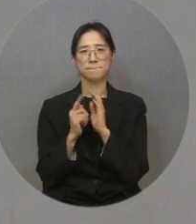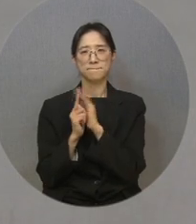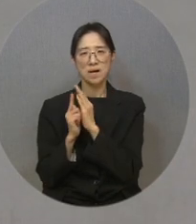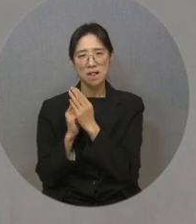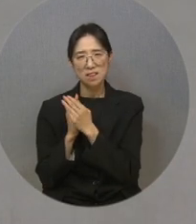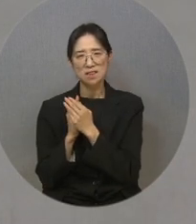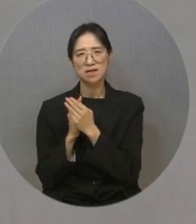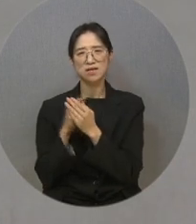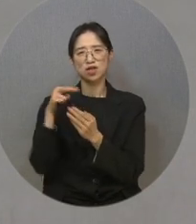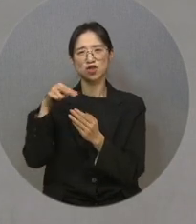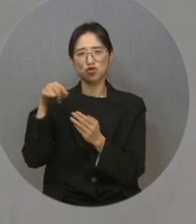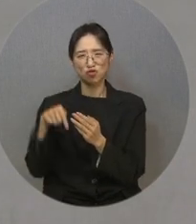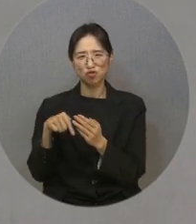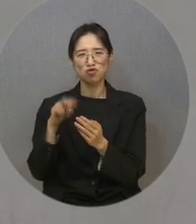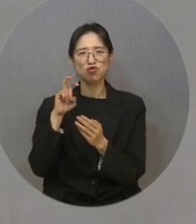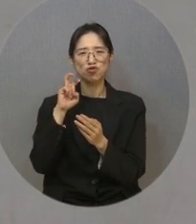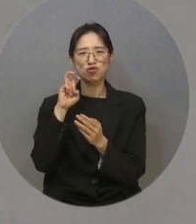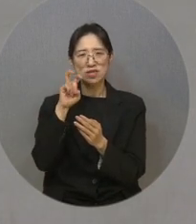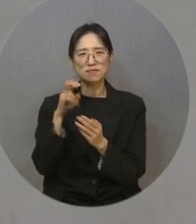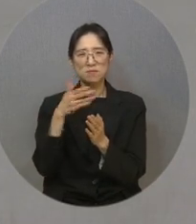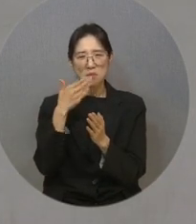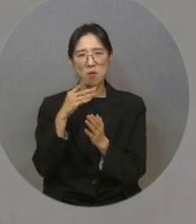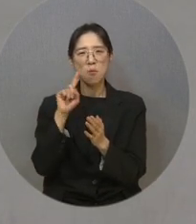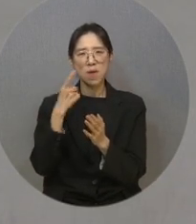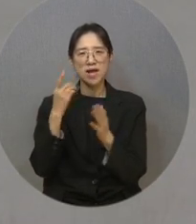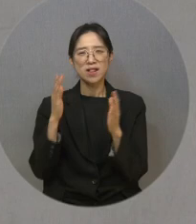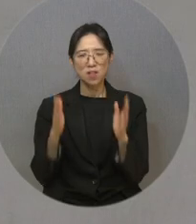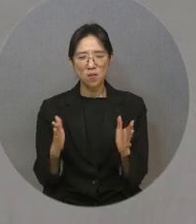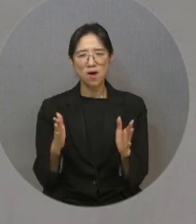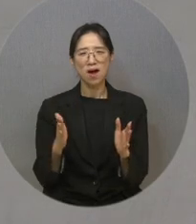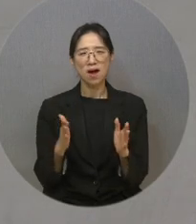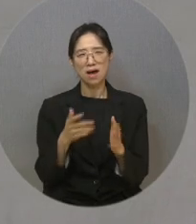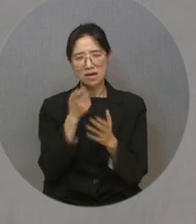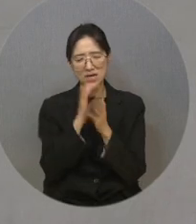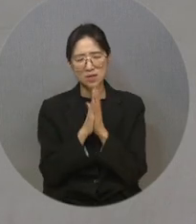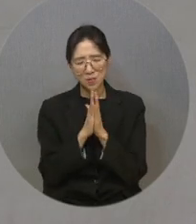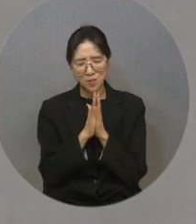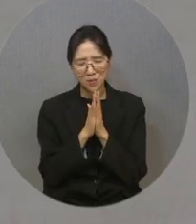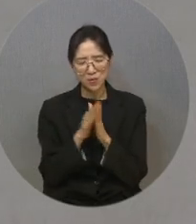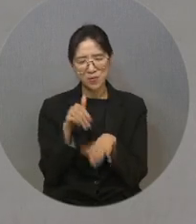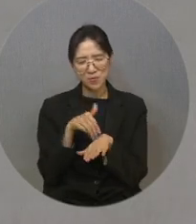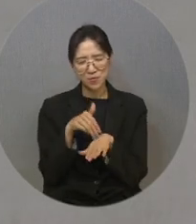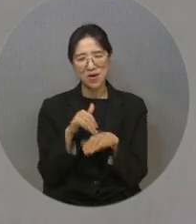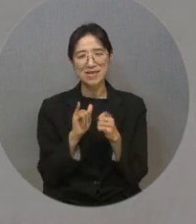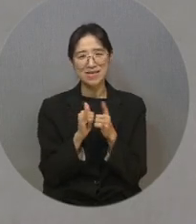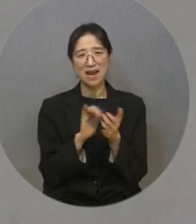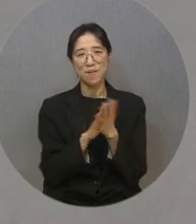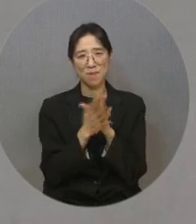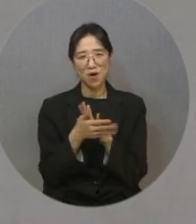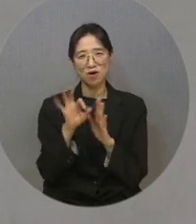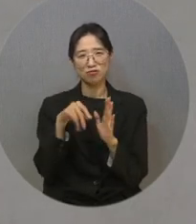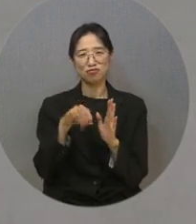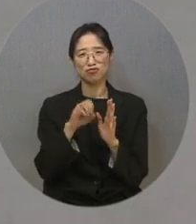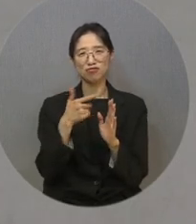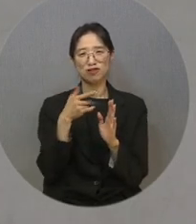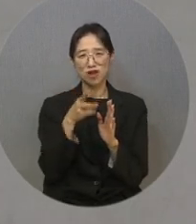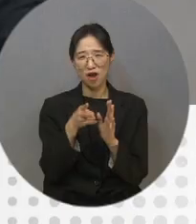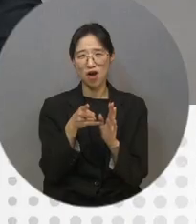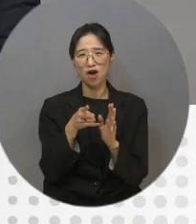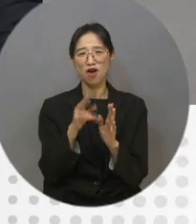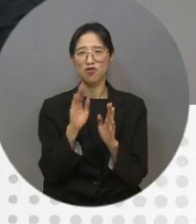마늘 쑥 21일 먹고 100일 동안 기도해서 수련해서 사람으로 변한 웅녀가 된 그런 게